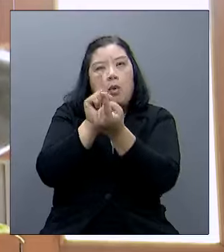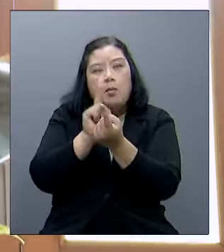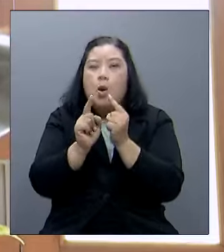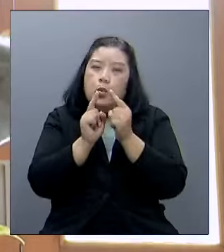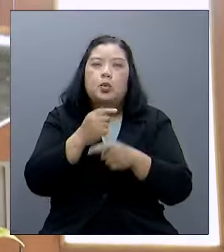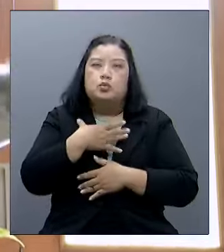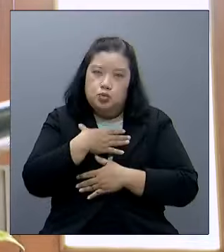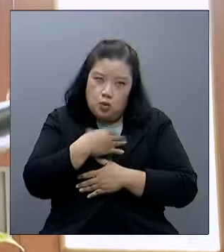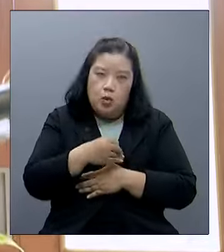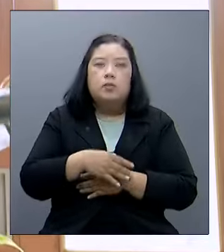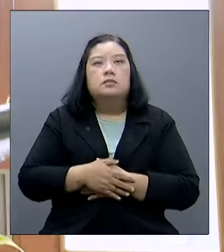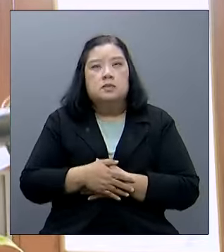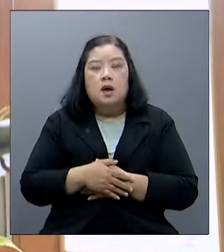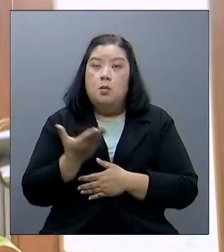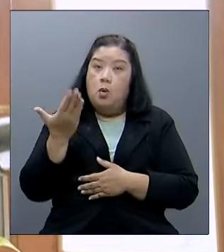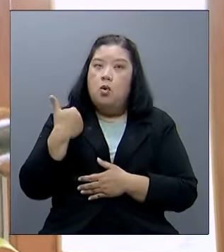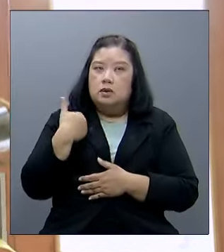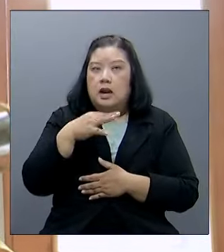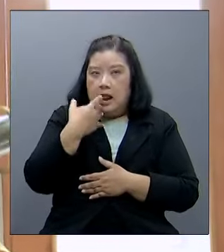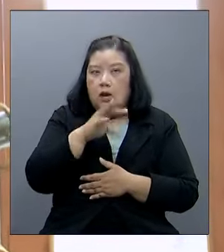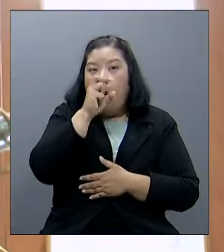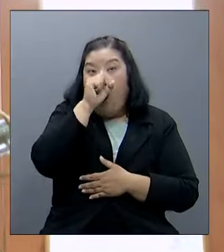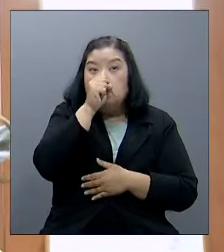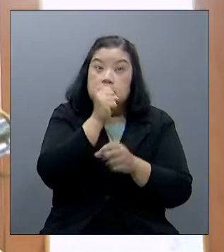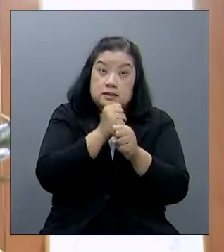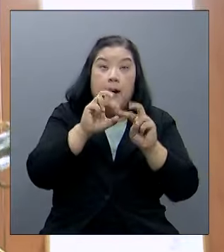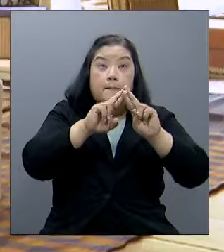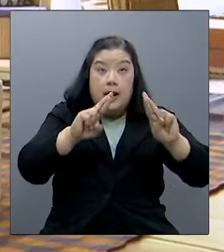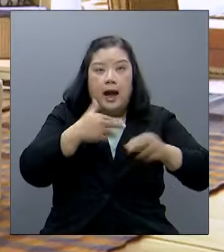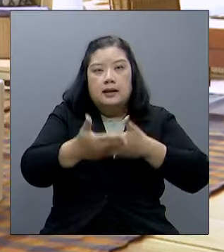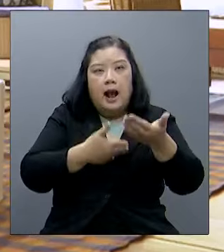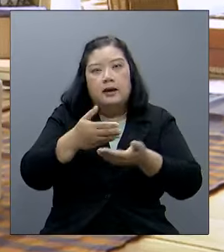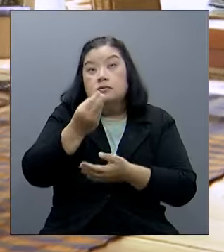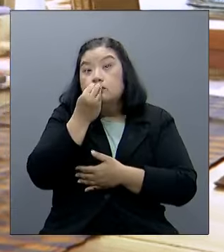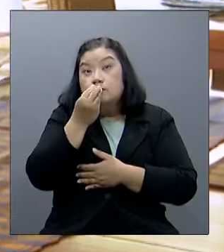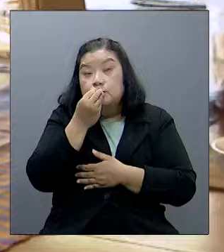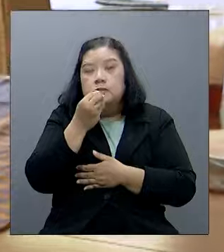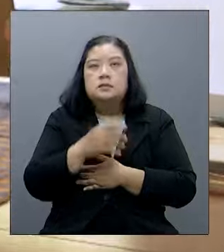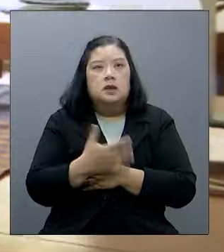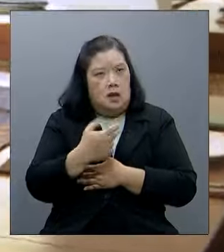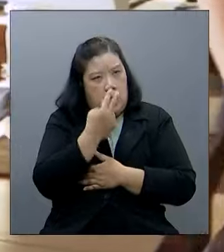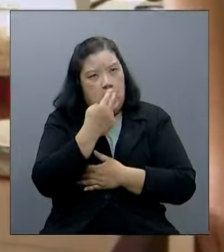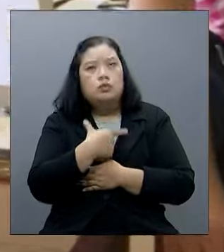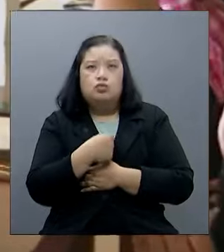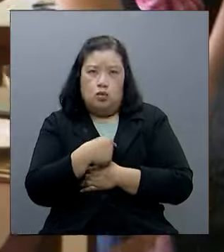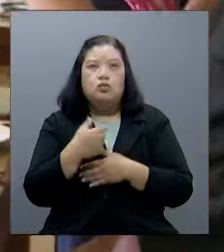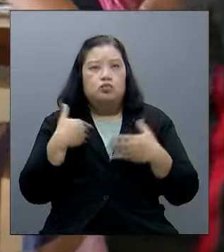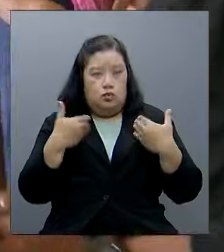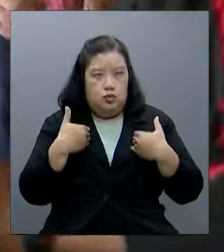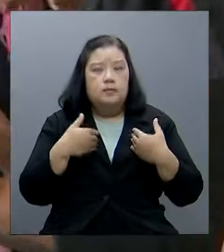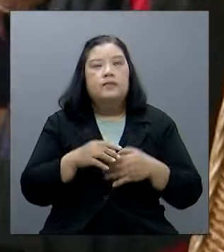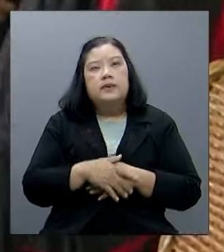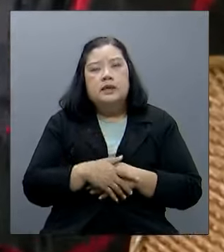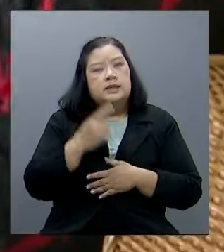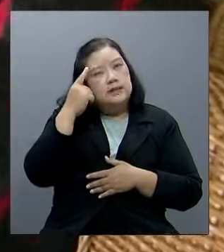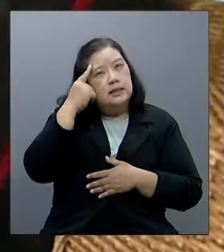แล้วหนูก็เคยได้ลองทำงานร้านอาหารค่ะแล้วหนูก็ทำแล้วหนูชอบแล้วก็มีความสุขหนูเลยมองว่าการโรงแรมเหมาะ